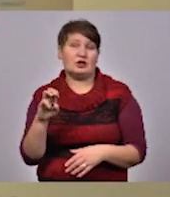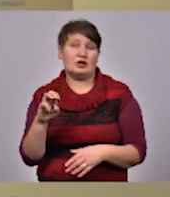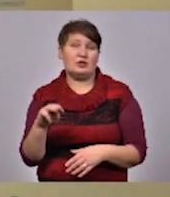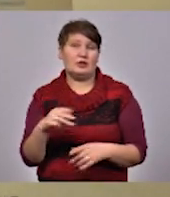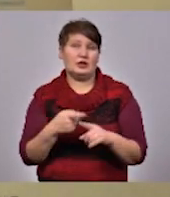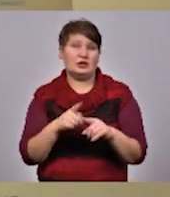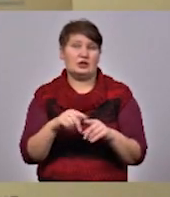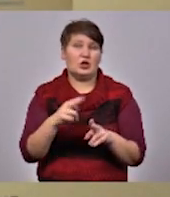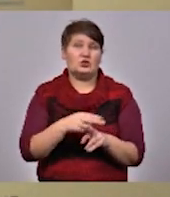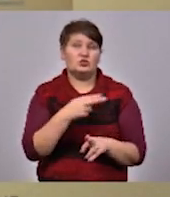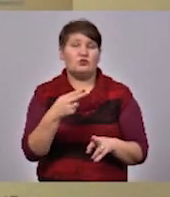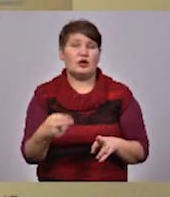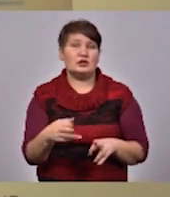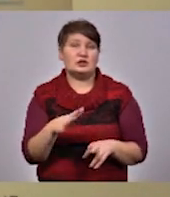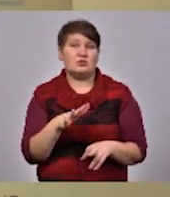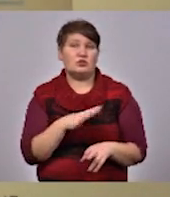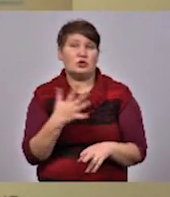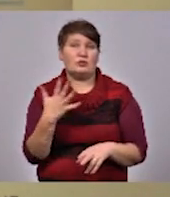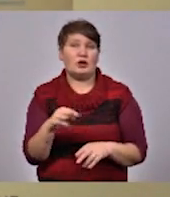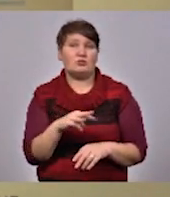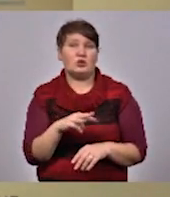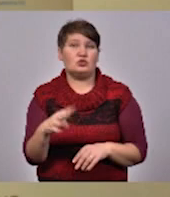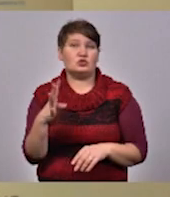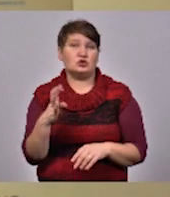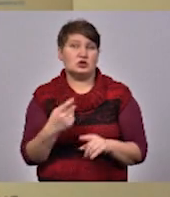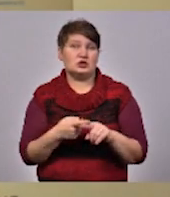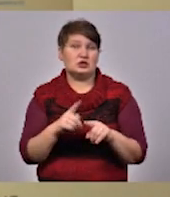Субвенція була 5 мільйонів 400, і основне лягало на